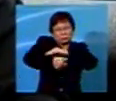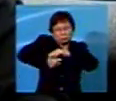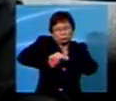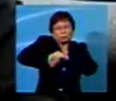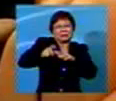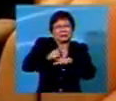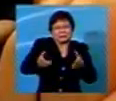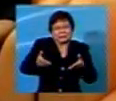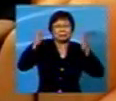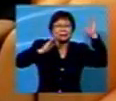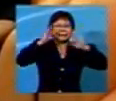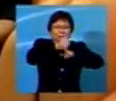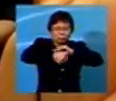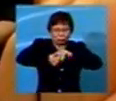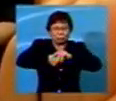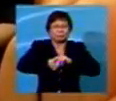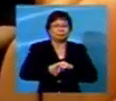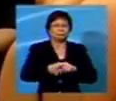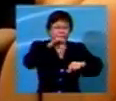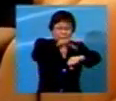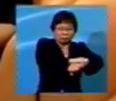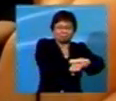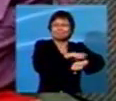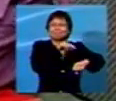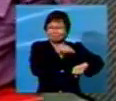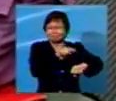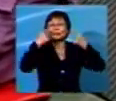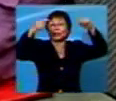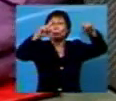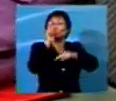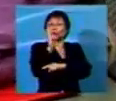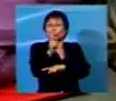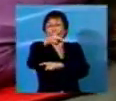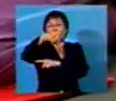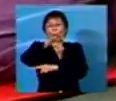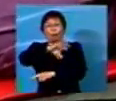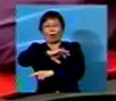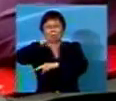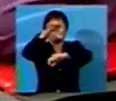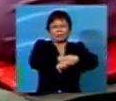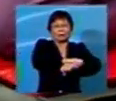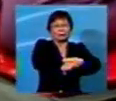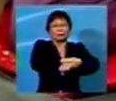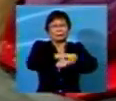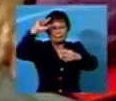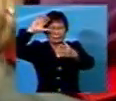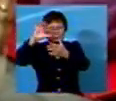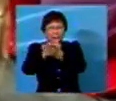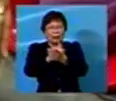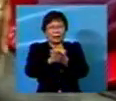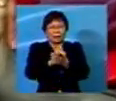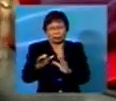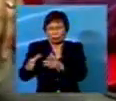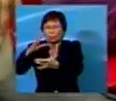di di sini tangkapan itu merupakan kejayaan kedua pdrm dalam menahan suspek yang dipercaya terlibat dalam